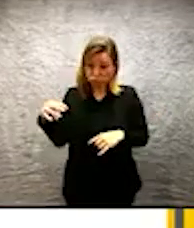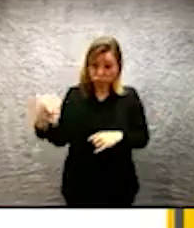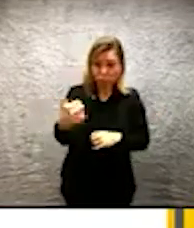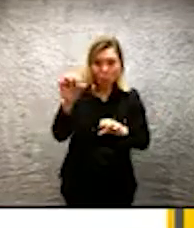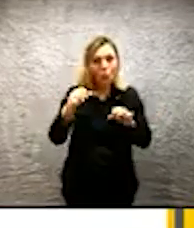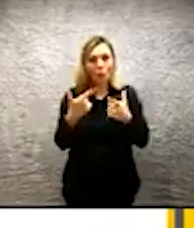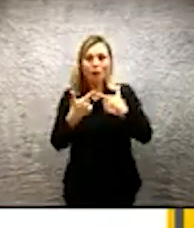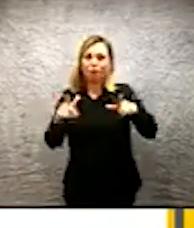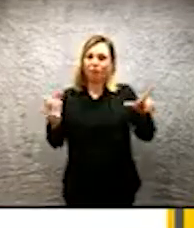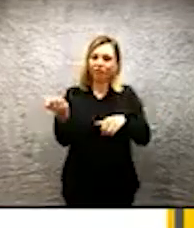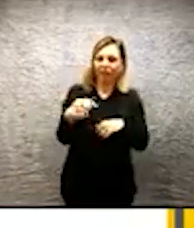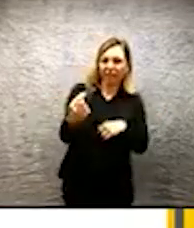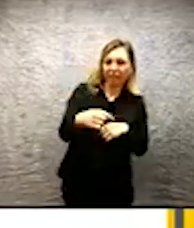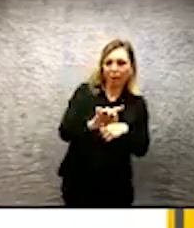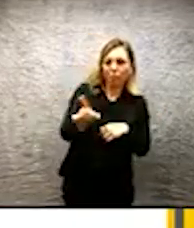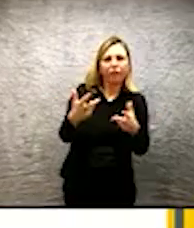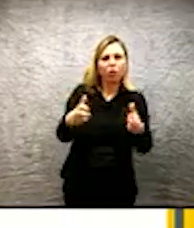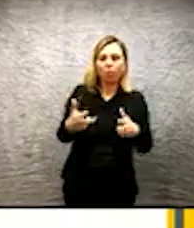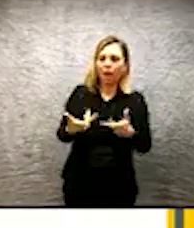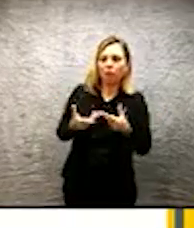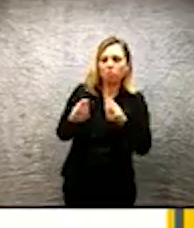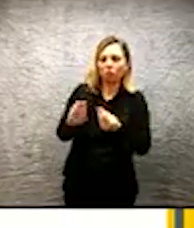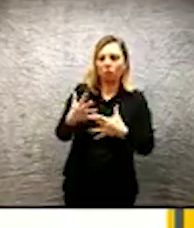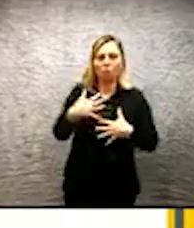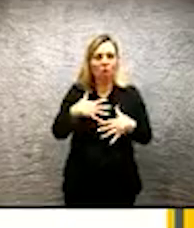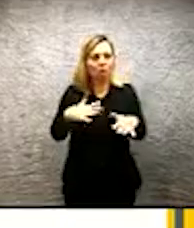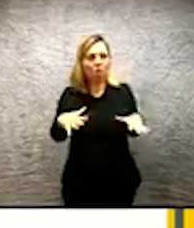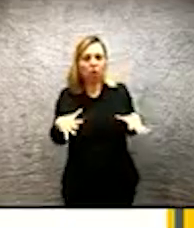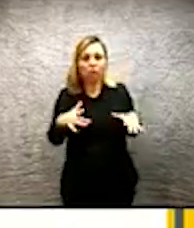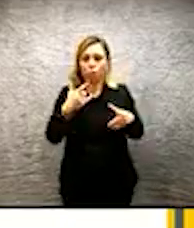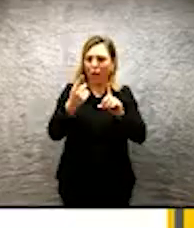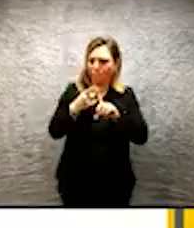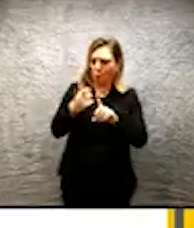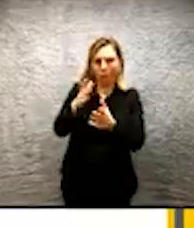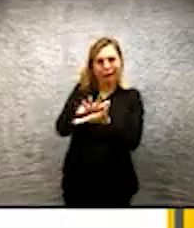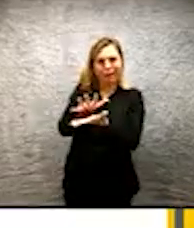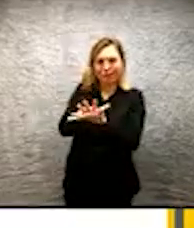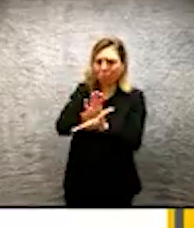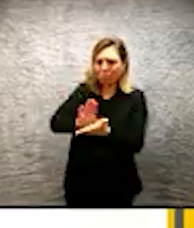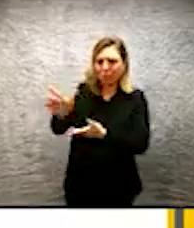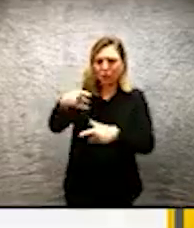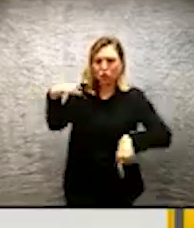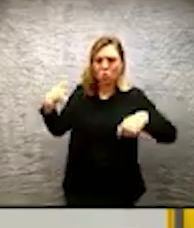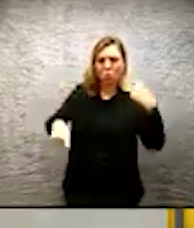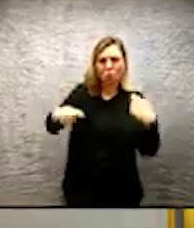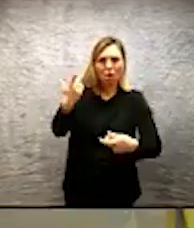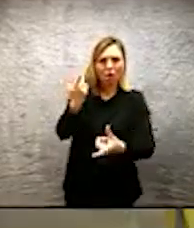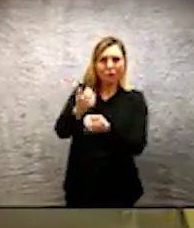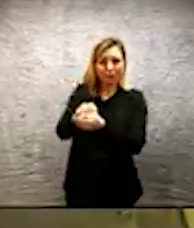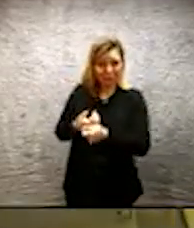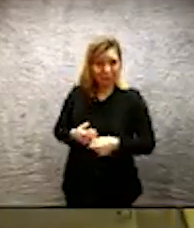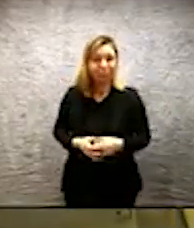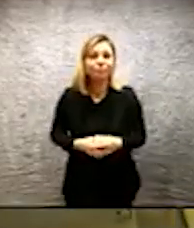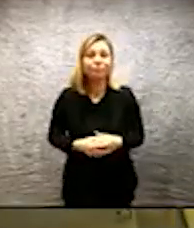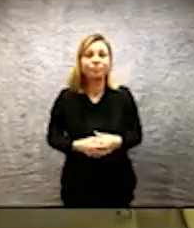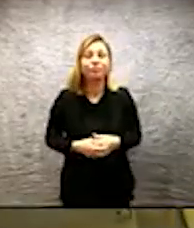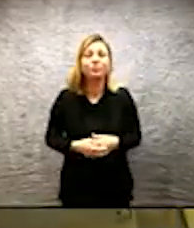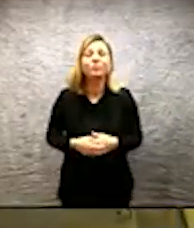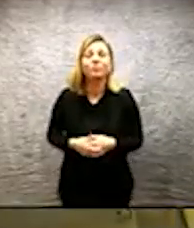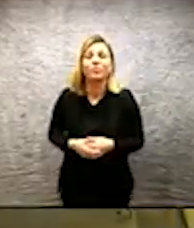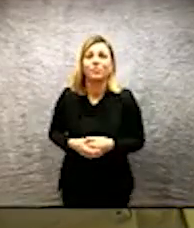peur. C'est un âge où il faut aussi savoir être flexible. Et je tiens à dire aussi que le club